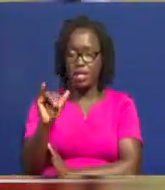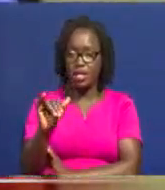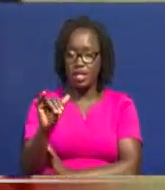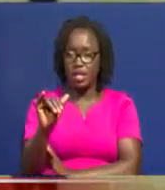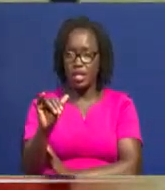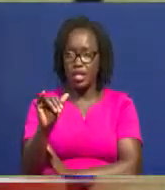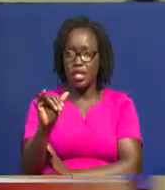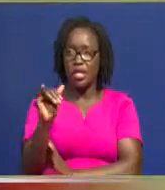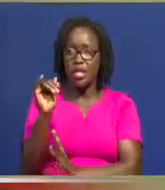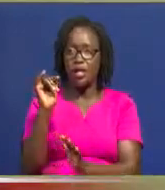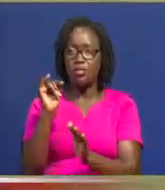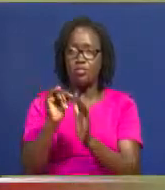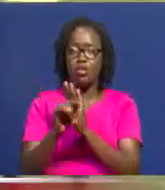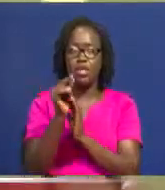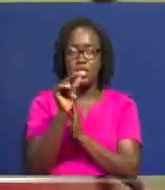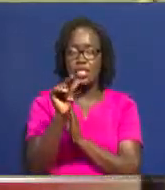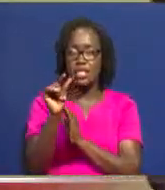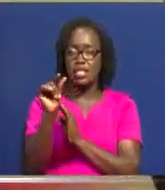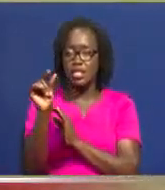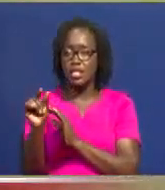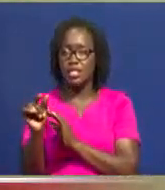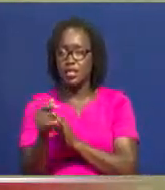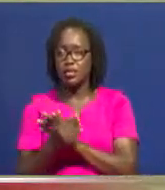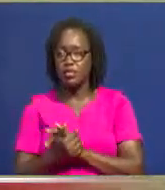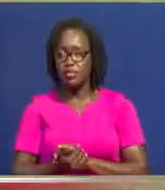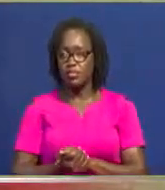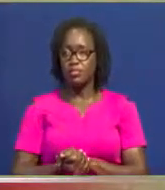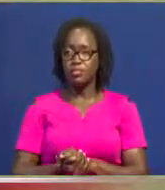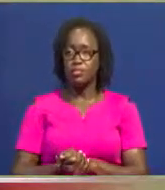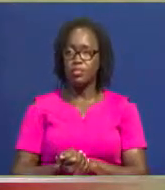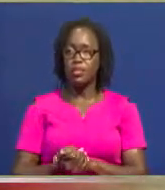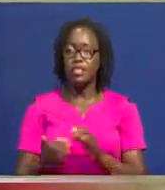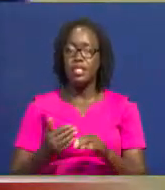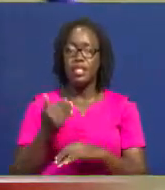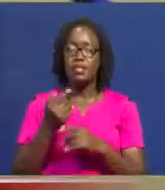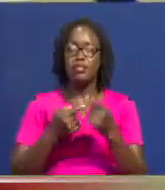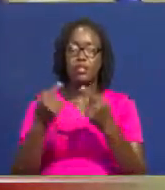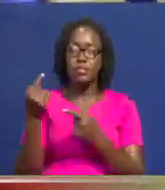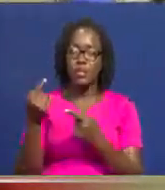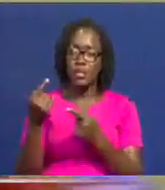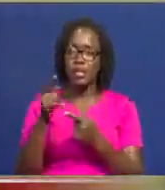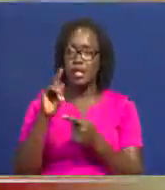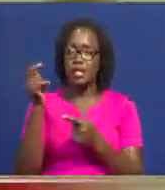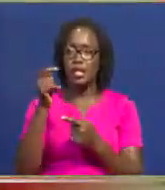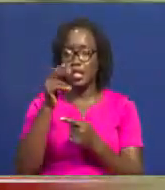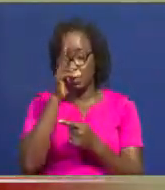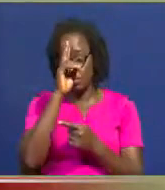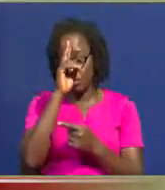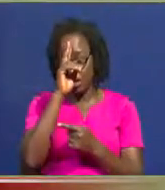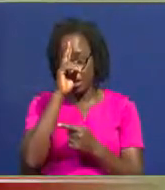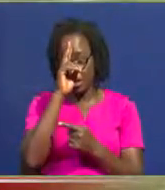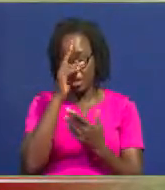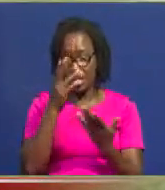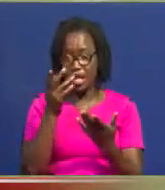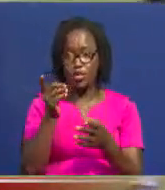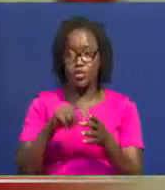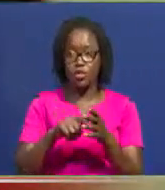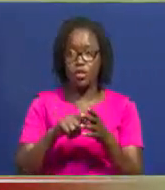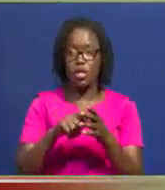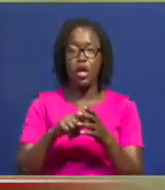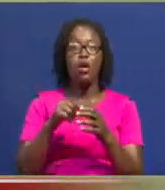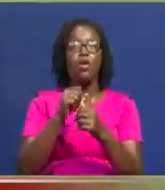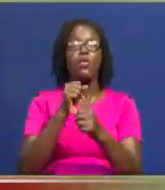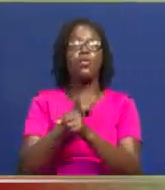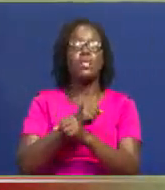Waganda wakifunga bao 1 kila mmoja. Baada ya ushindi huo, Kenya Police Bullets imejiunga na Ulinzi